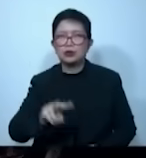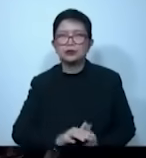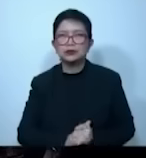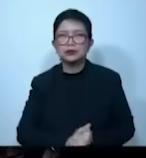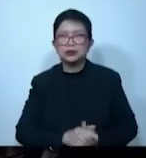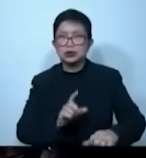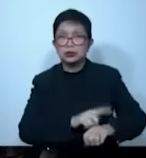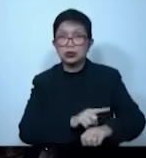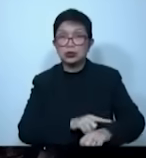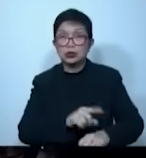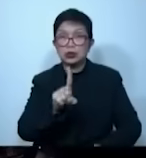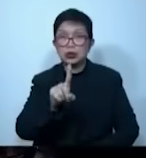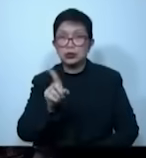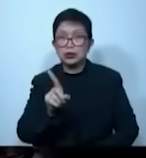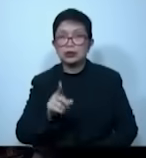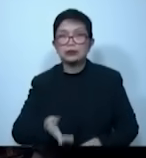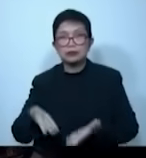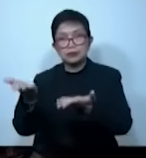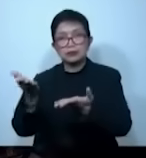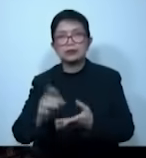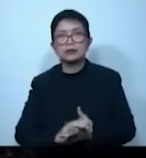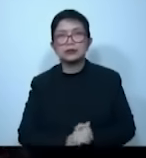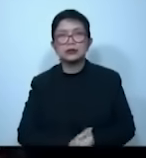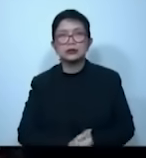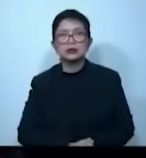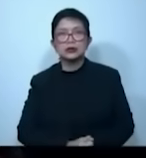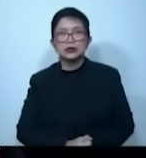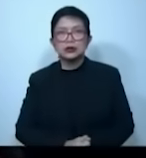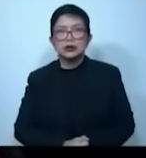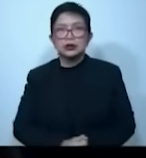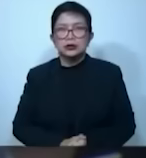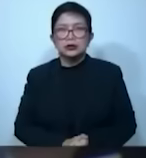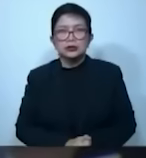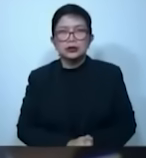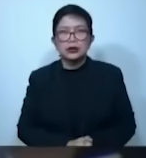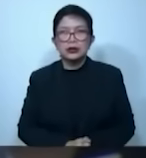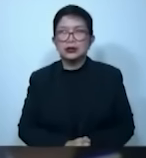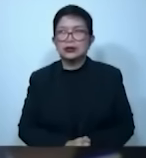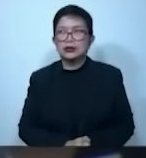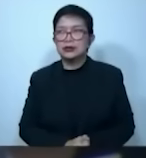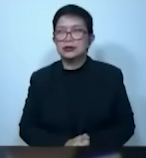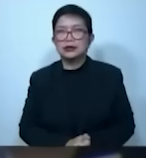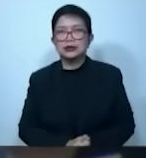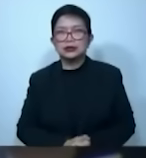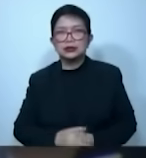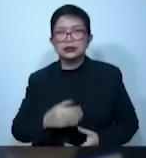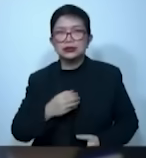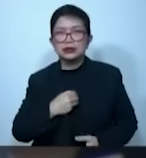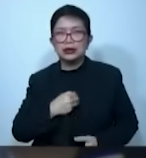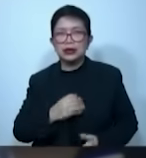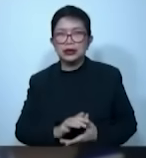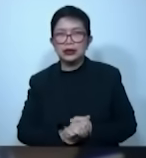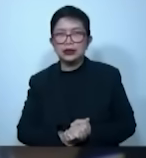waktu BAP menit dimulai dari sekarang Izinkan saya harus membaca data